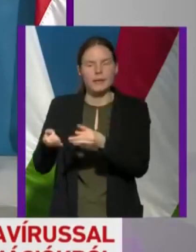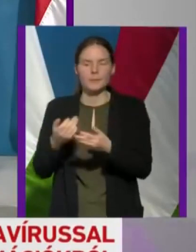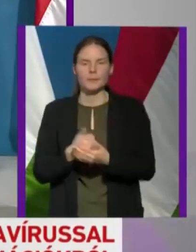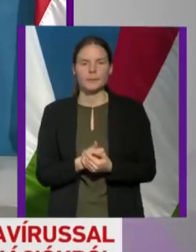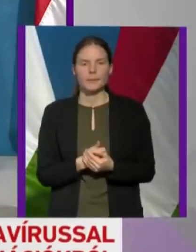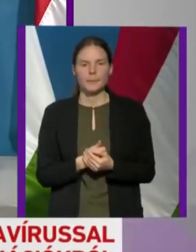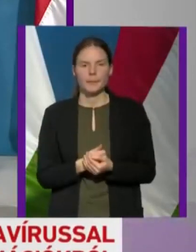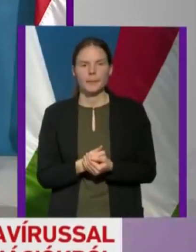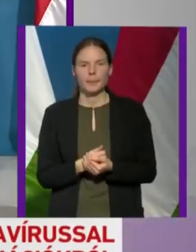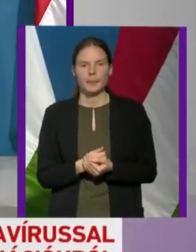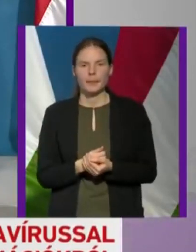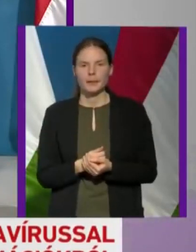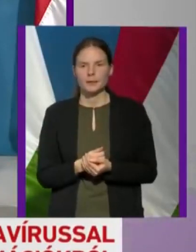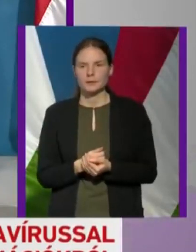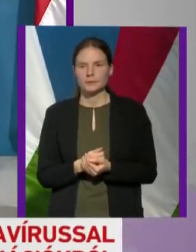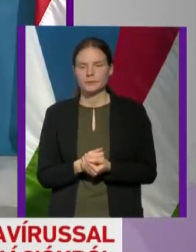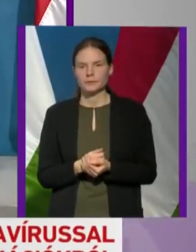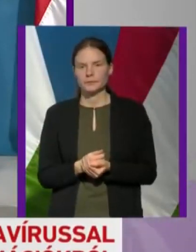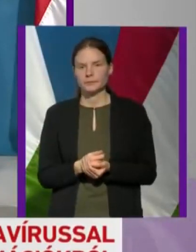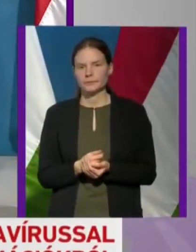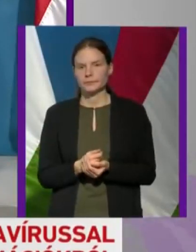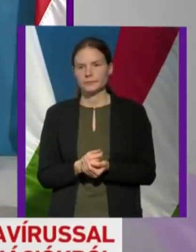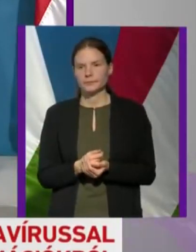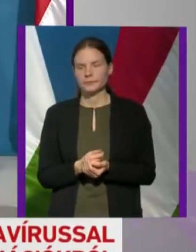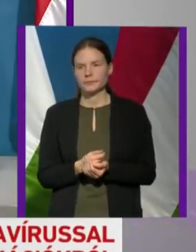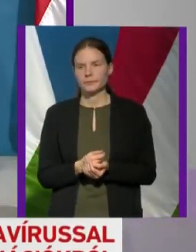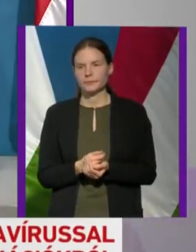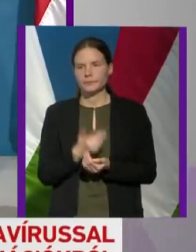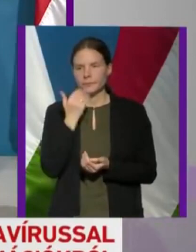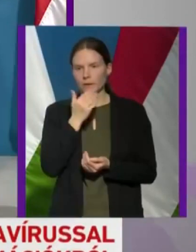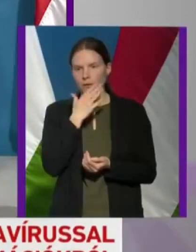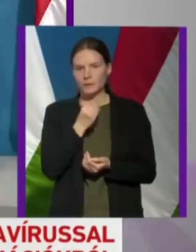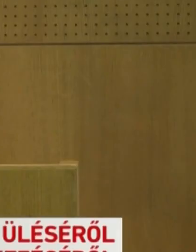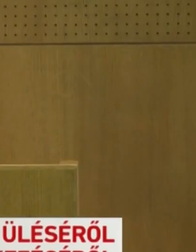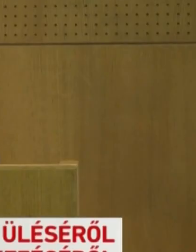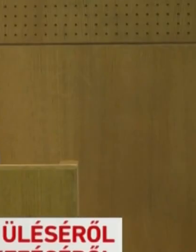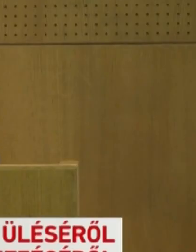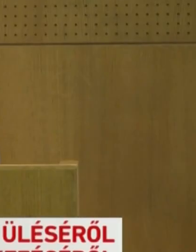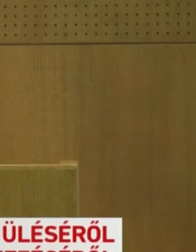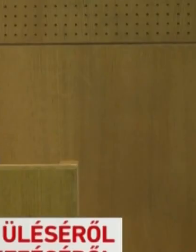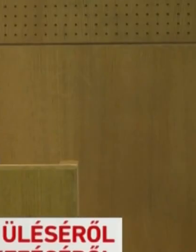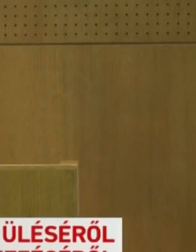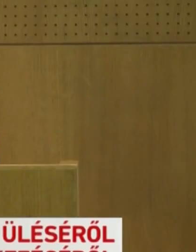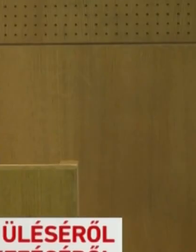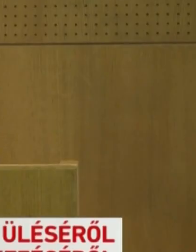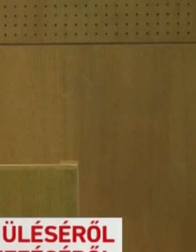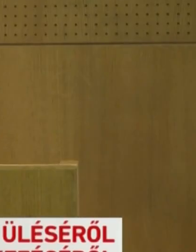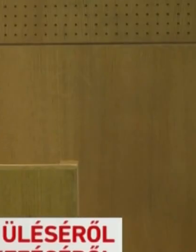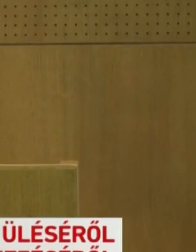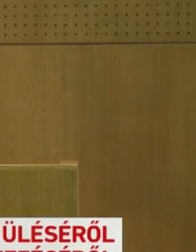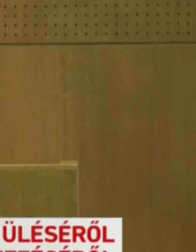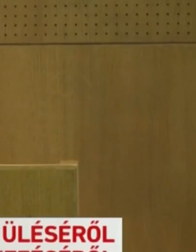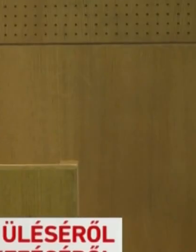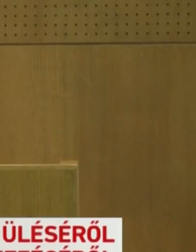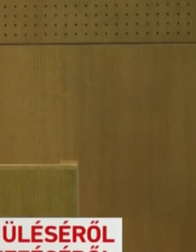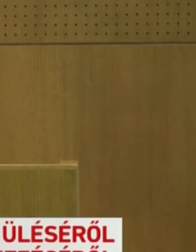Minden megyében és a fővárosban is pluszkocsikat állított szolgálatba az Országos Mentőszolgálat, hogy biztosítsák a koronavírus fertőzés